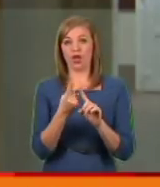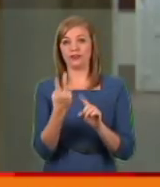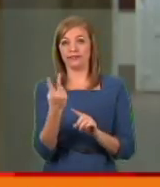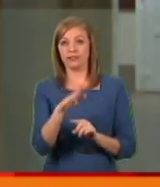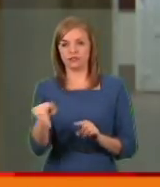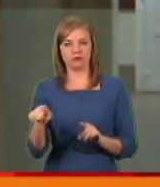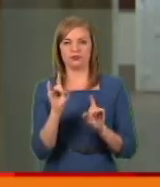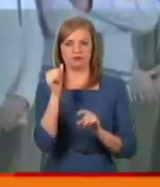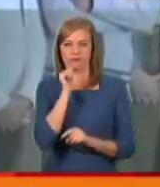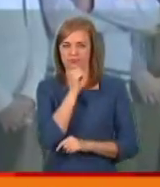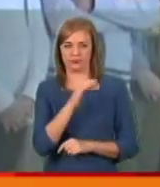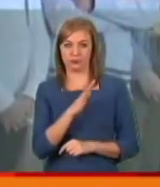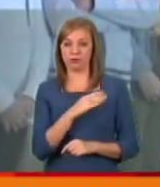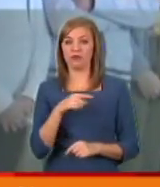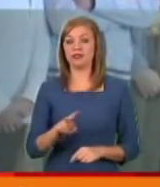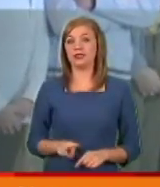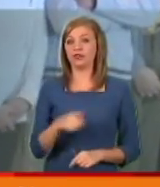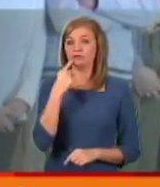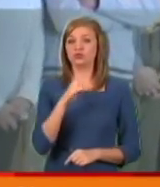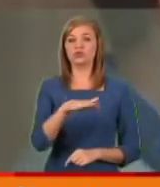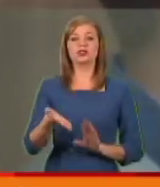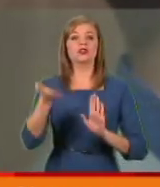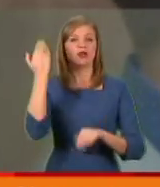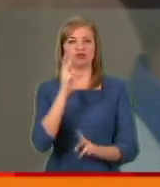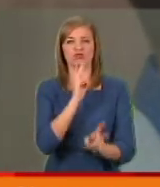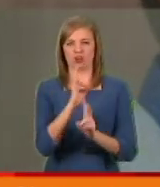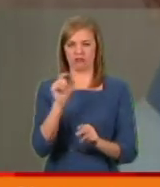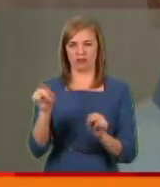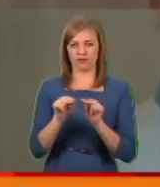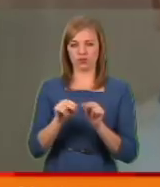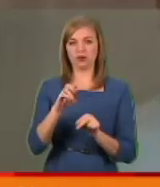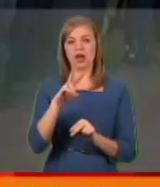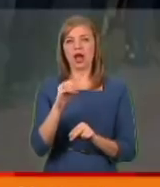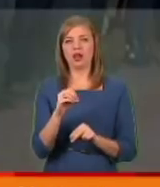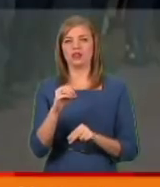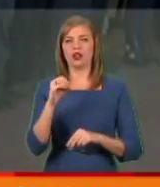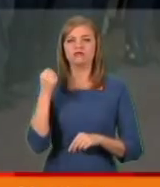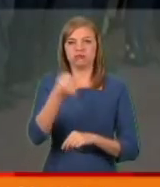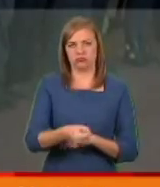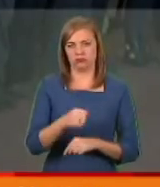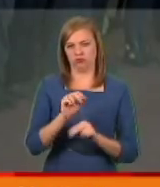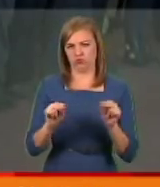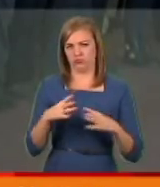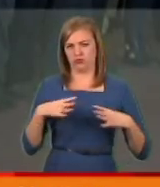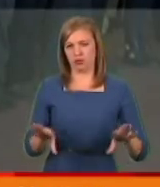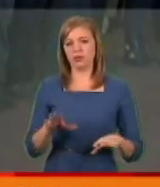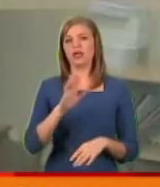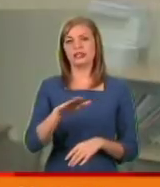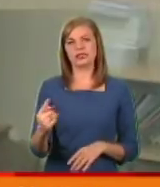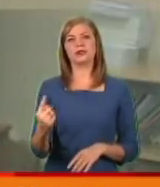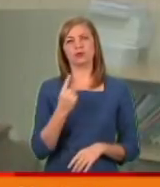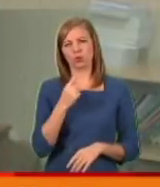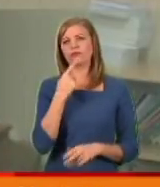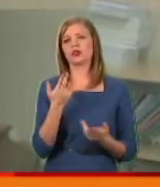не розповідали своїм батькам. Директорка визнає, діти й раніше скаржились на вчительку, але принаймні руку на них не здіймала. Діти підходили,